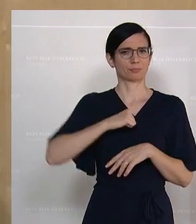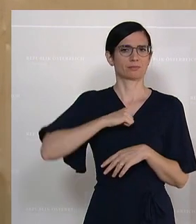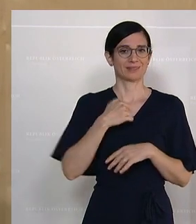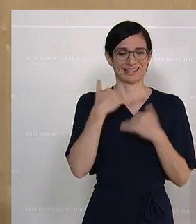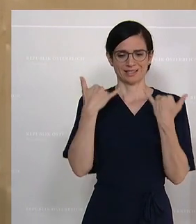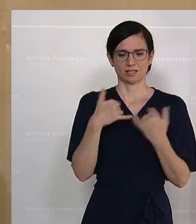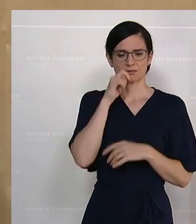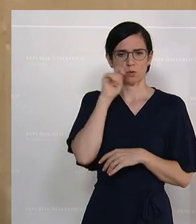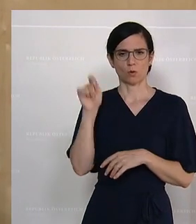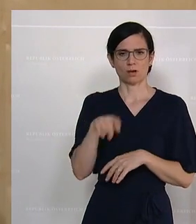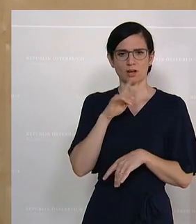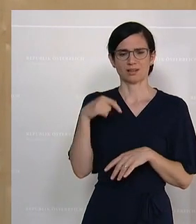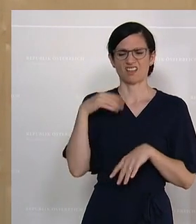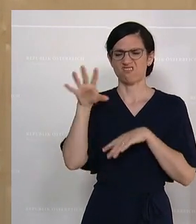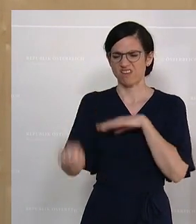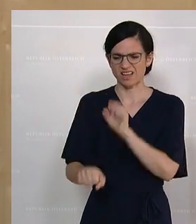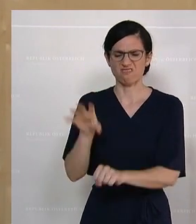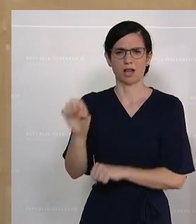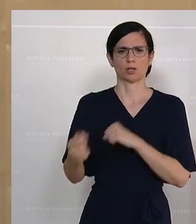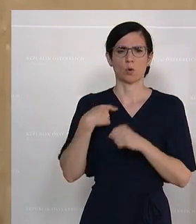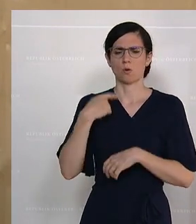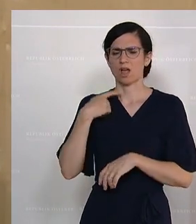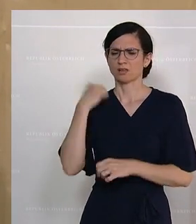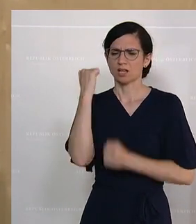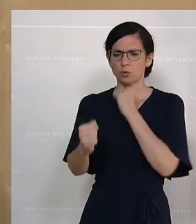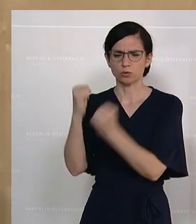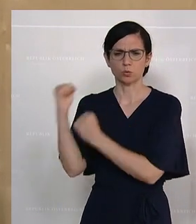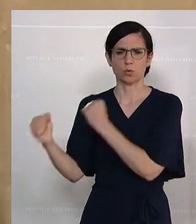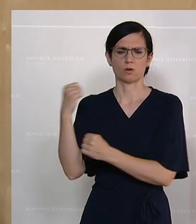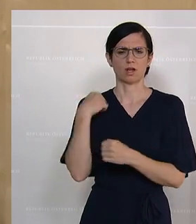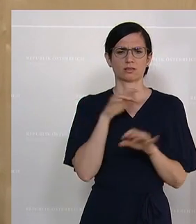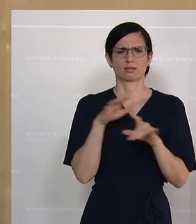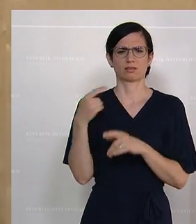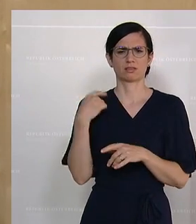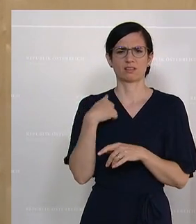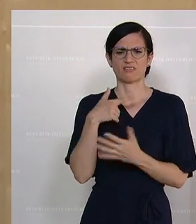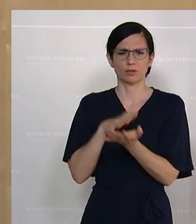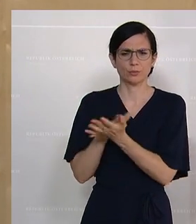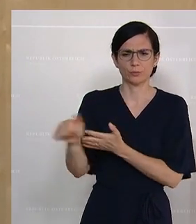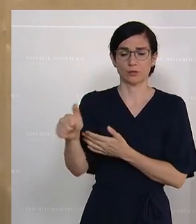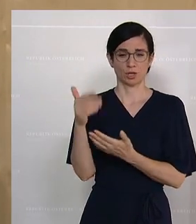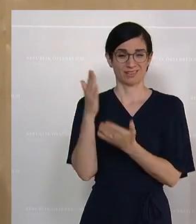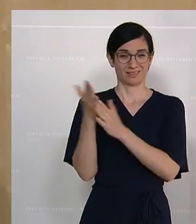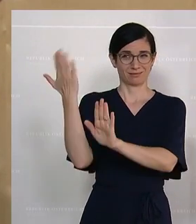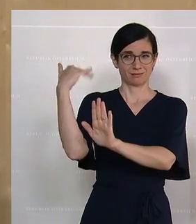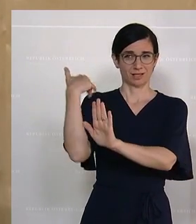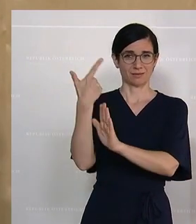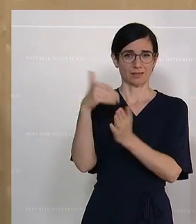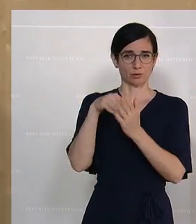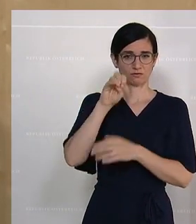massaker die deutungen die vergewaltigungen stattfinden wo es damals schon losgegangen ist und wo waren sie